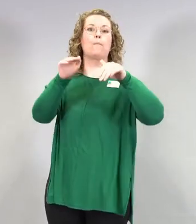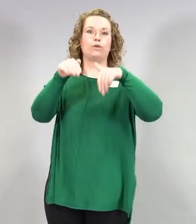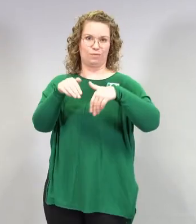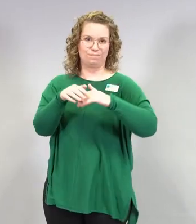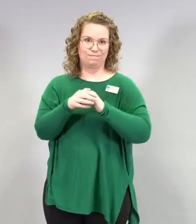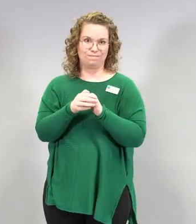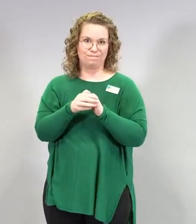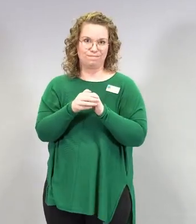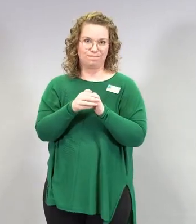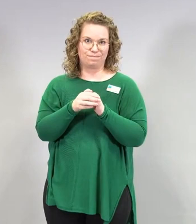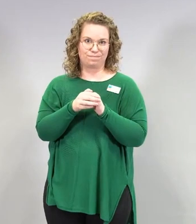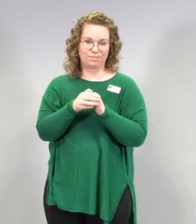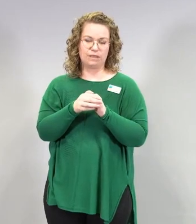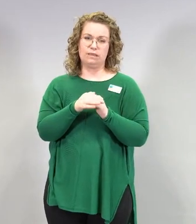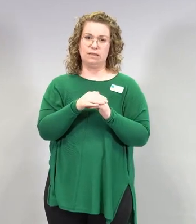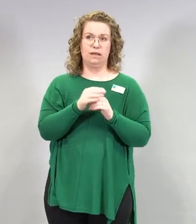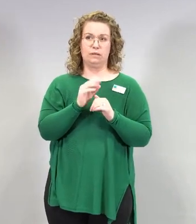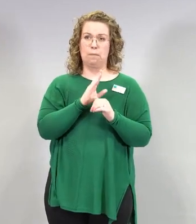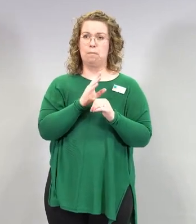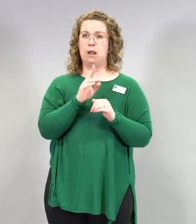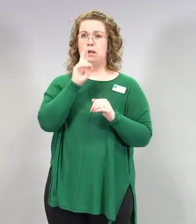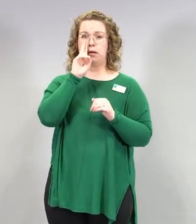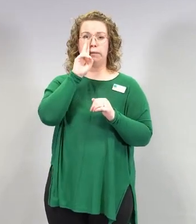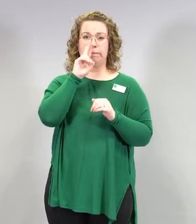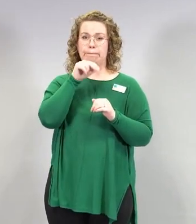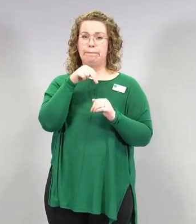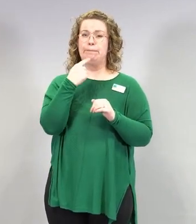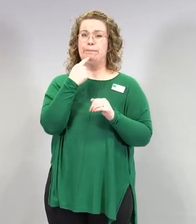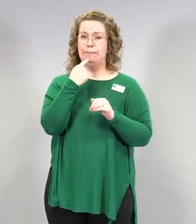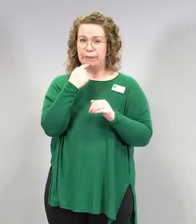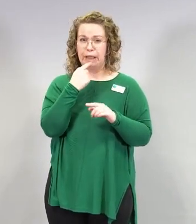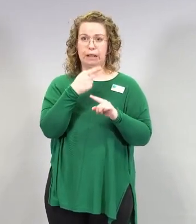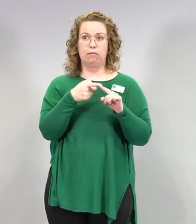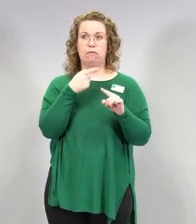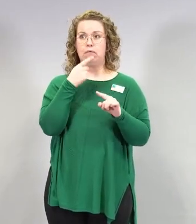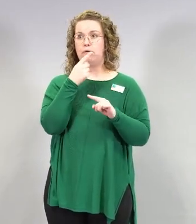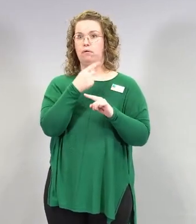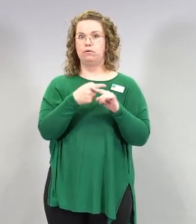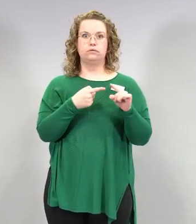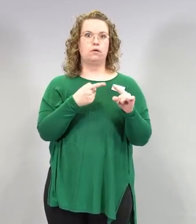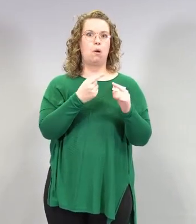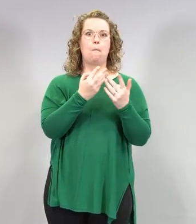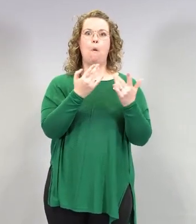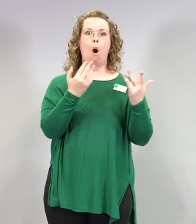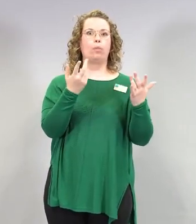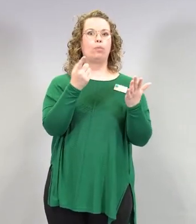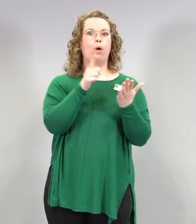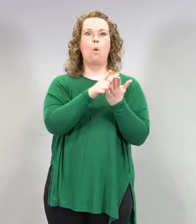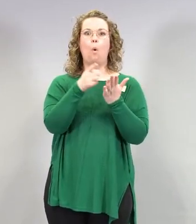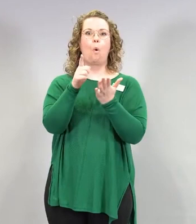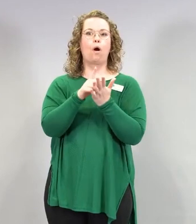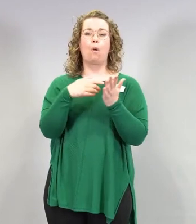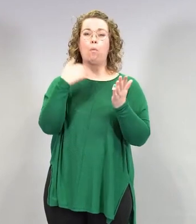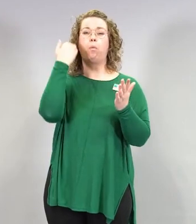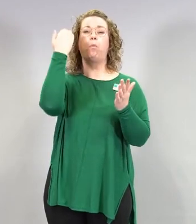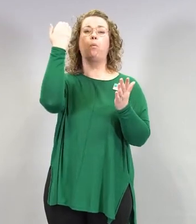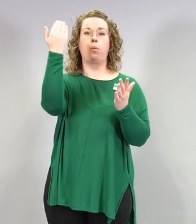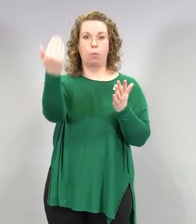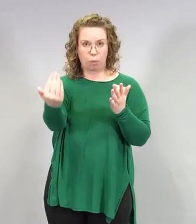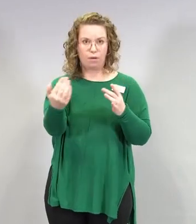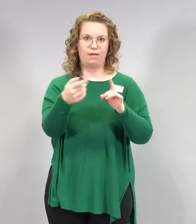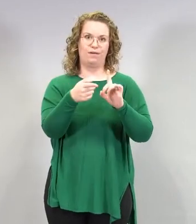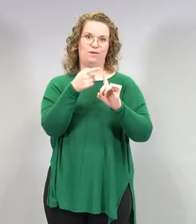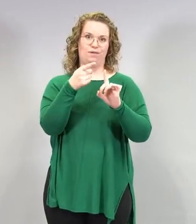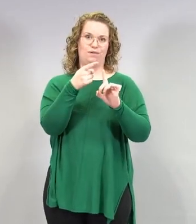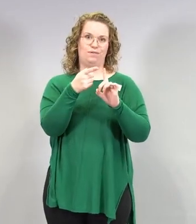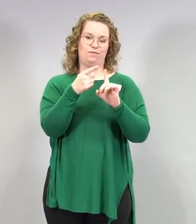sitten tulisi useitten kuukausien tai vuosien kuluttua jotain semmoista, jota ei oltaisi nähty tässä kohtuullisen